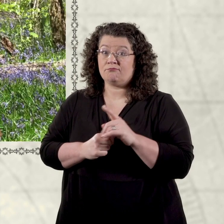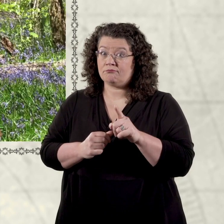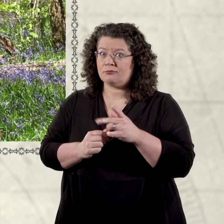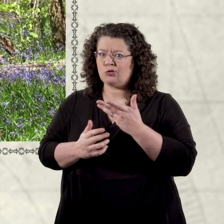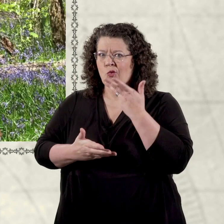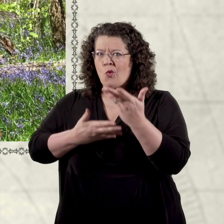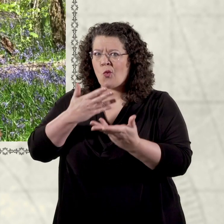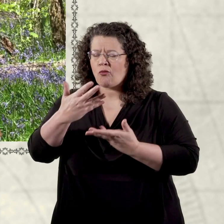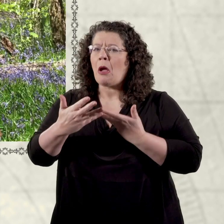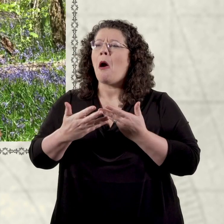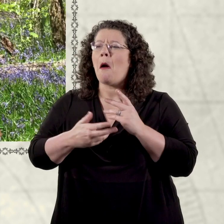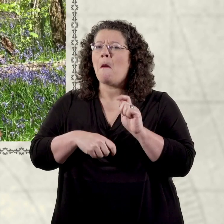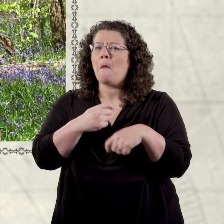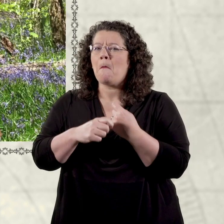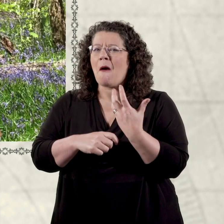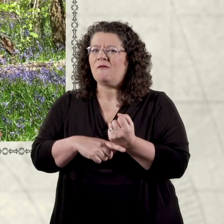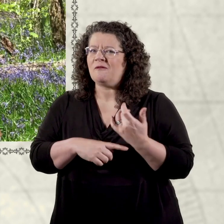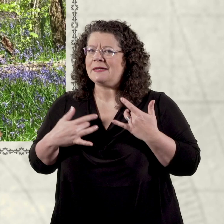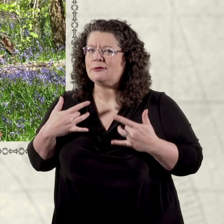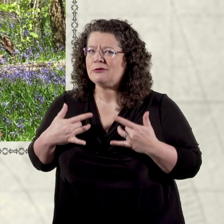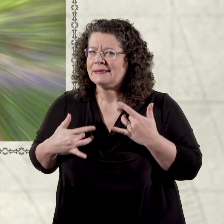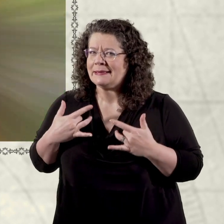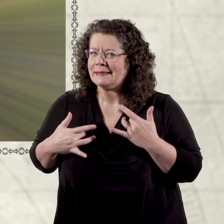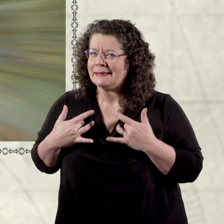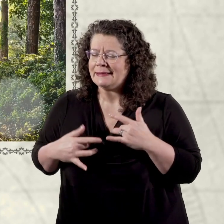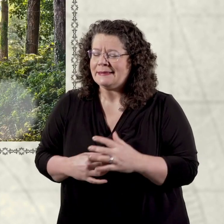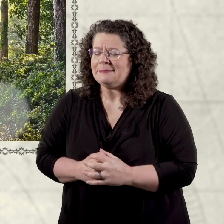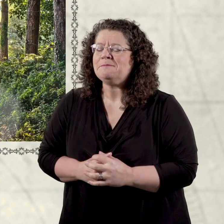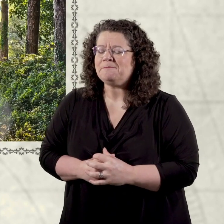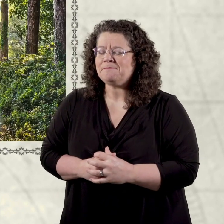A dyma pryd mae pethau'n dechrau mynd yn ddifyr.